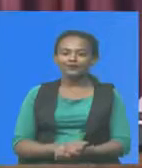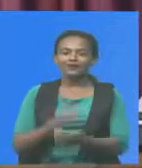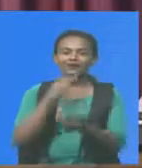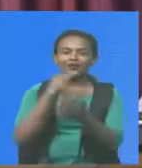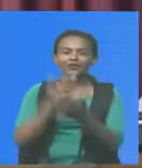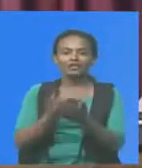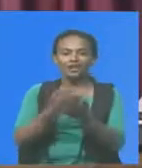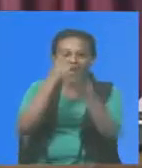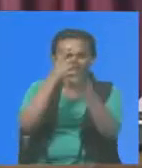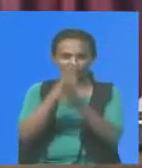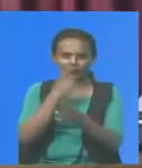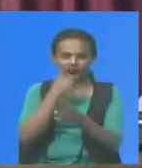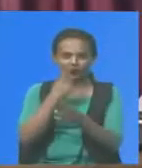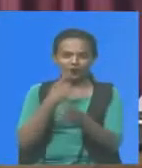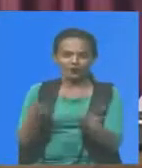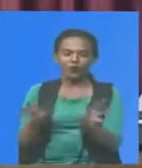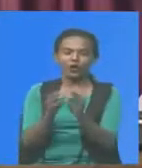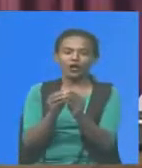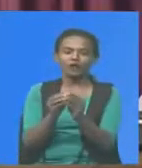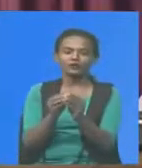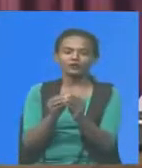አመሰግናለሁ የተከበሩ አፈጉባኤ።